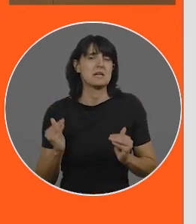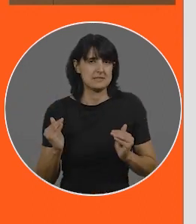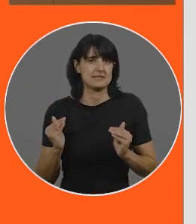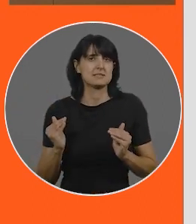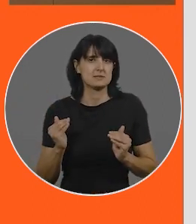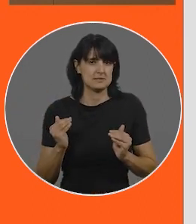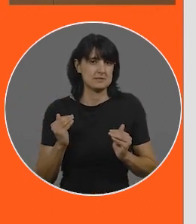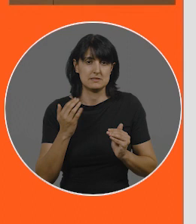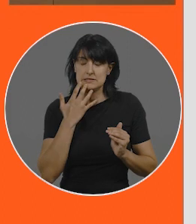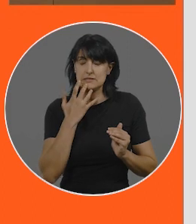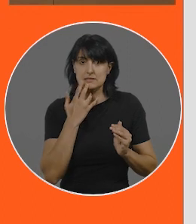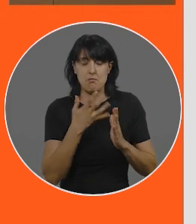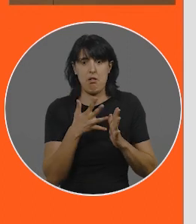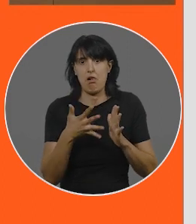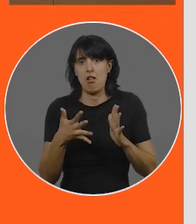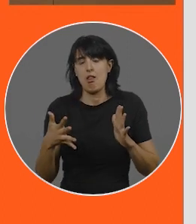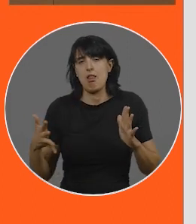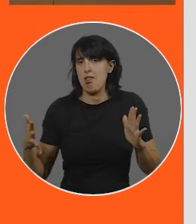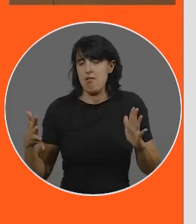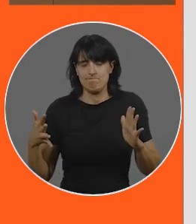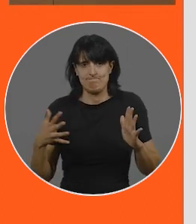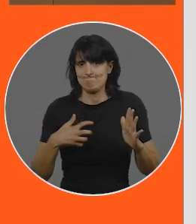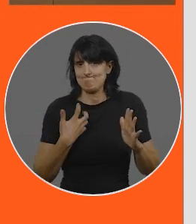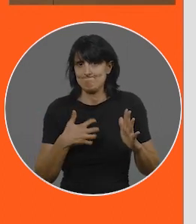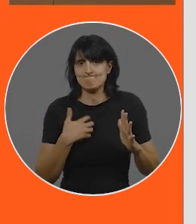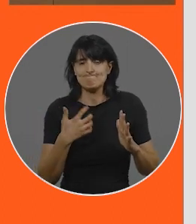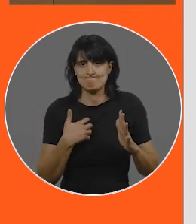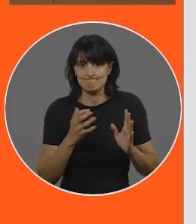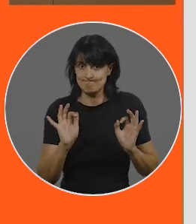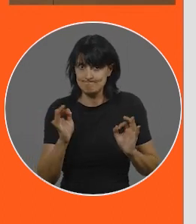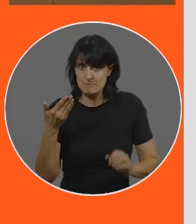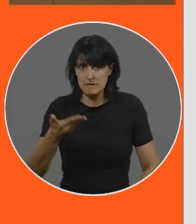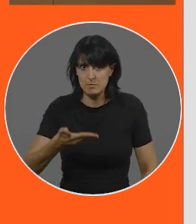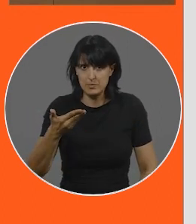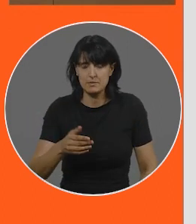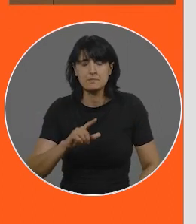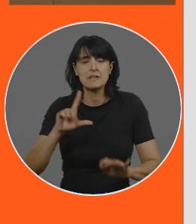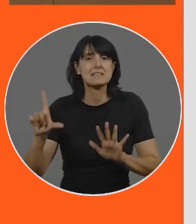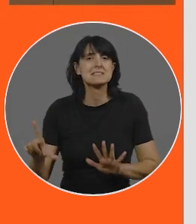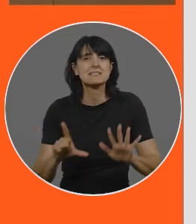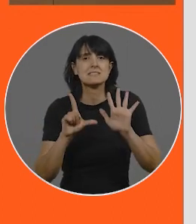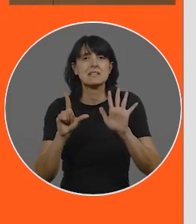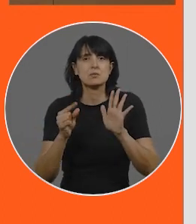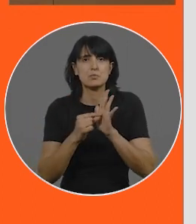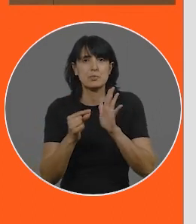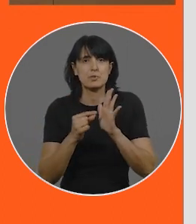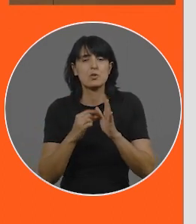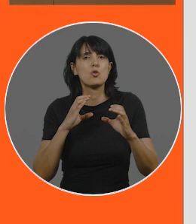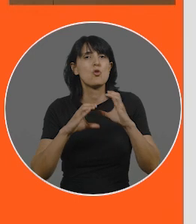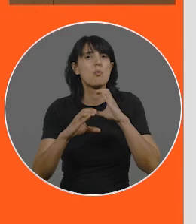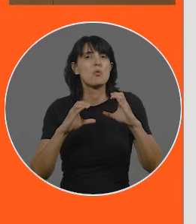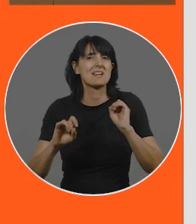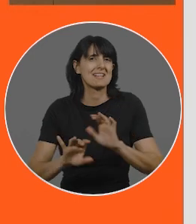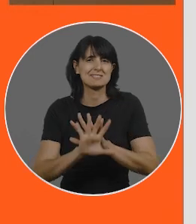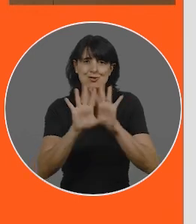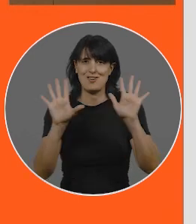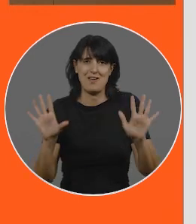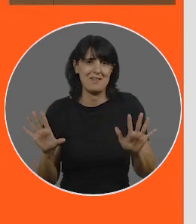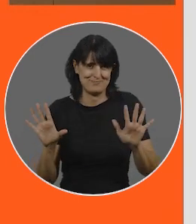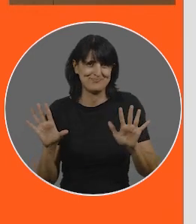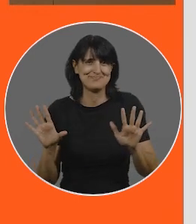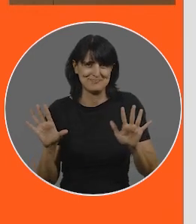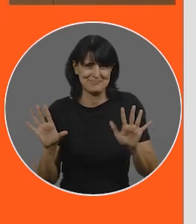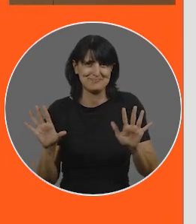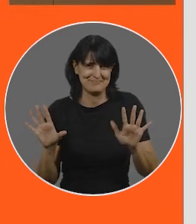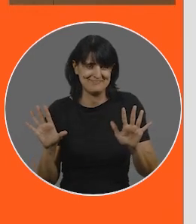això, perquè és que si no es podrien veure. Llavors, això és bastant important. Setè punt de dolor, la comunicació clara, aquest